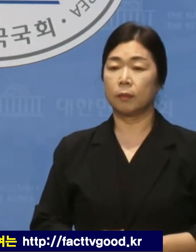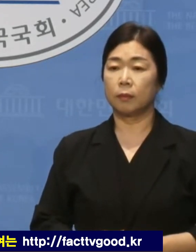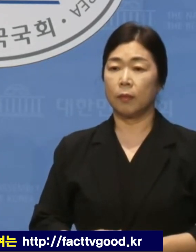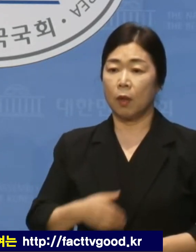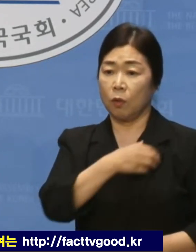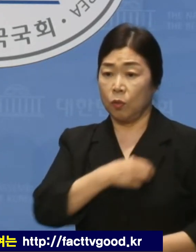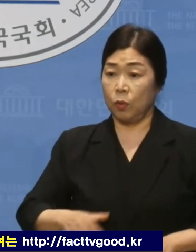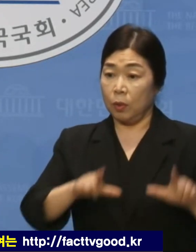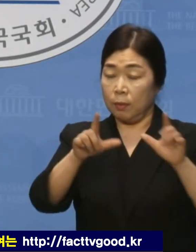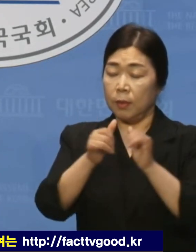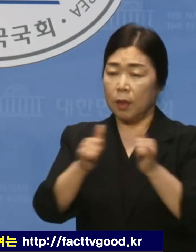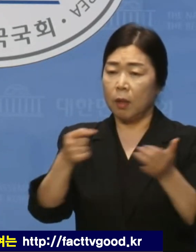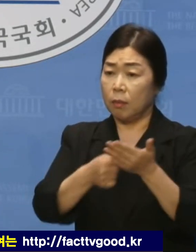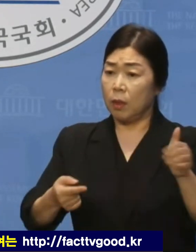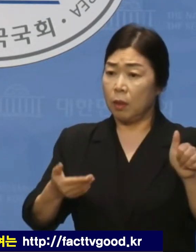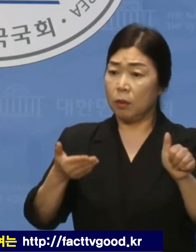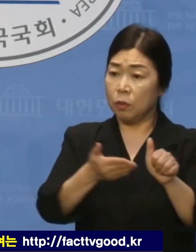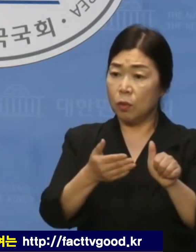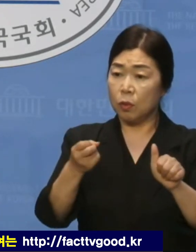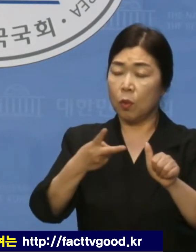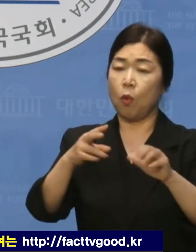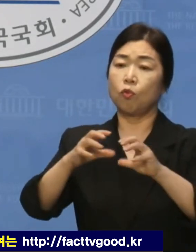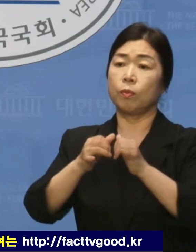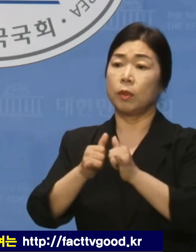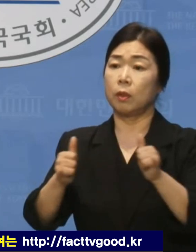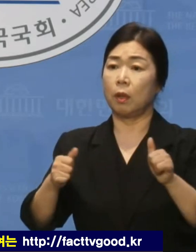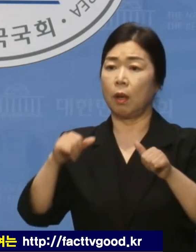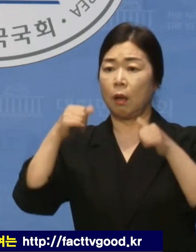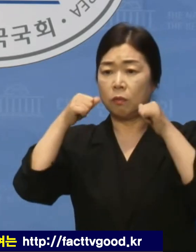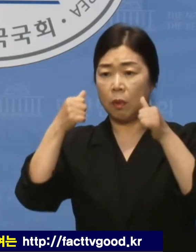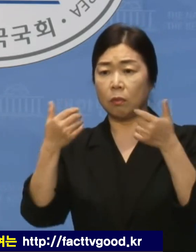국민에게 피해를 입히고 국민을 우롱한 것이